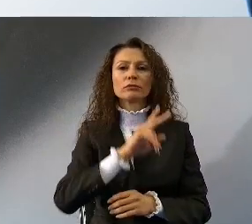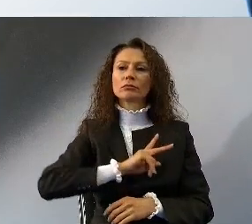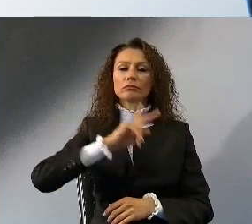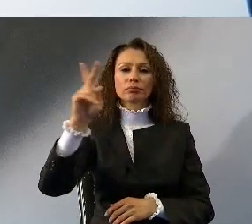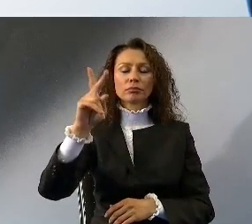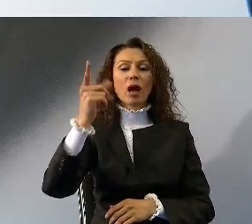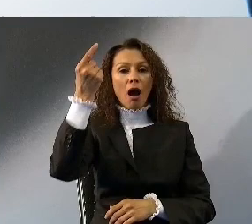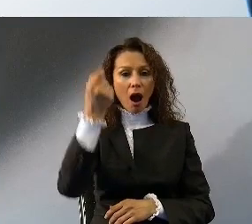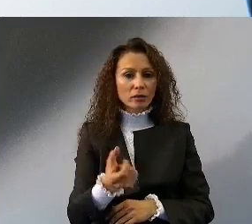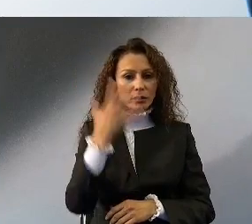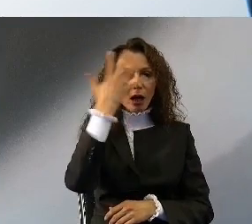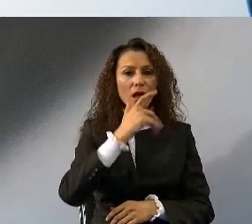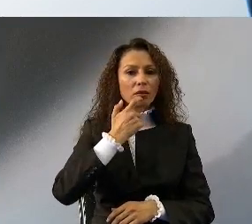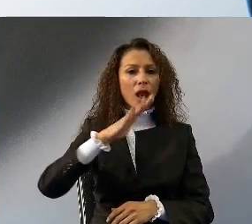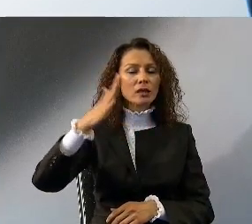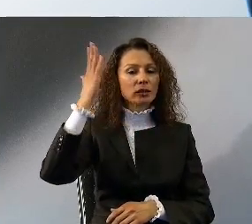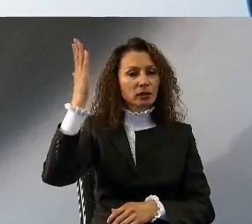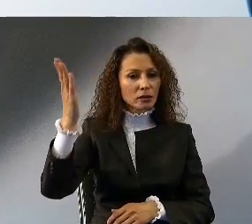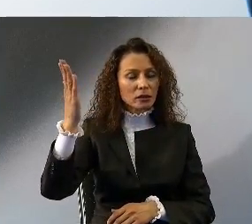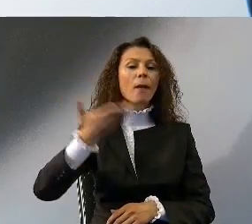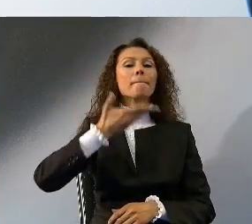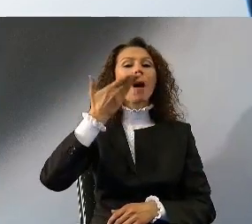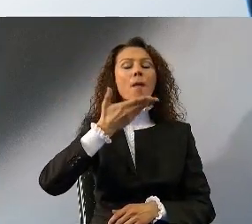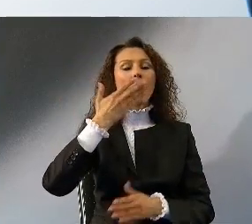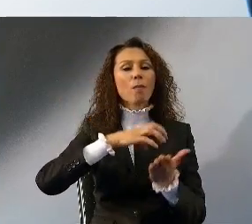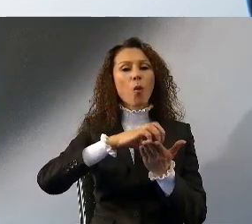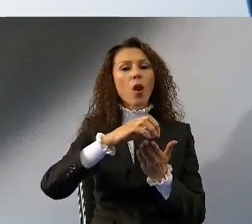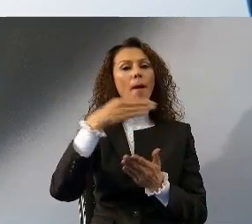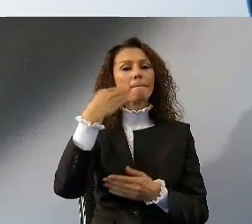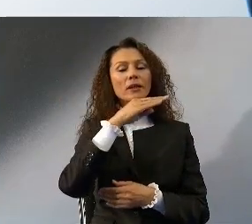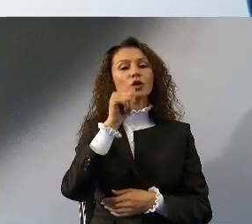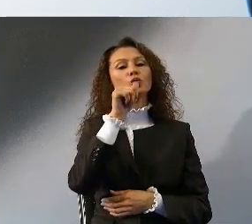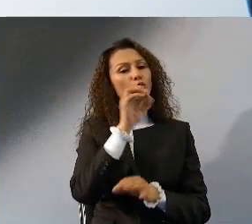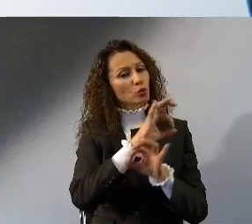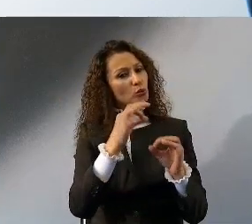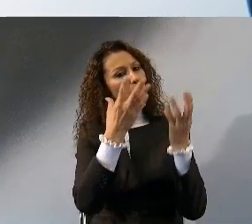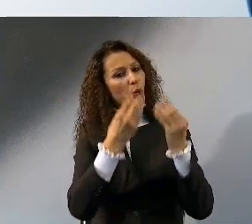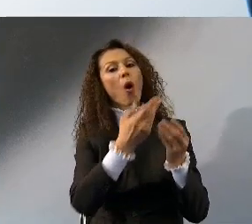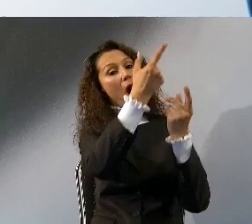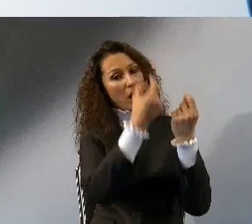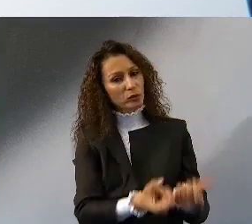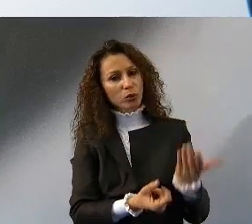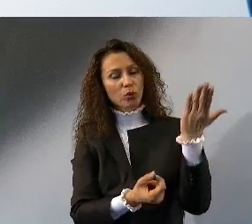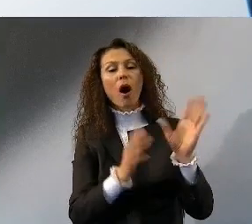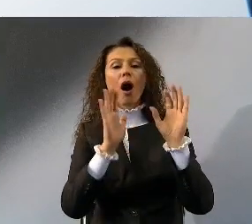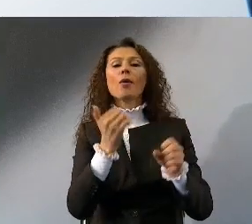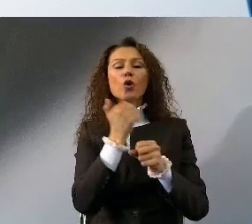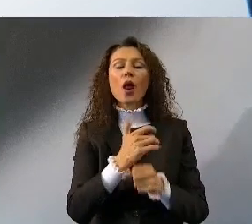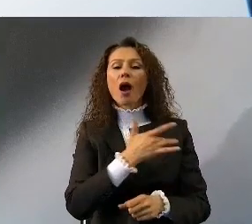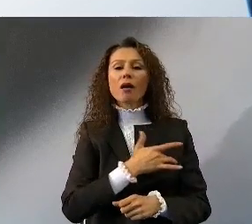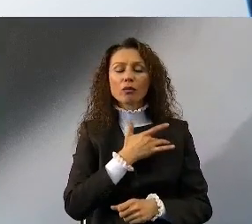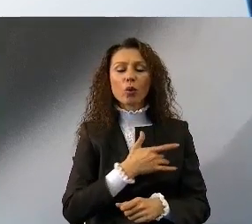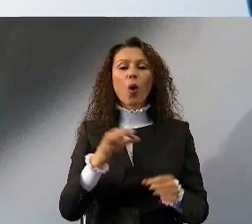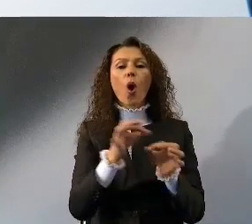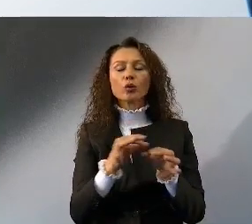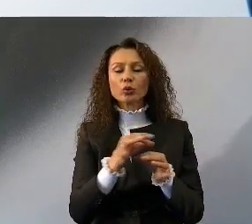üretimi azalıyor. Marmara bölgesinde de mısır susuz yetişebiliyor. Orada da azalıyor. Ama Güneydoğu Anadolu'da,